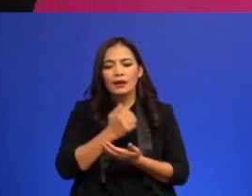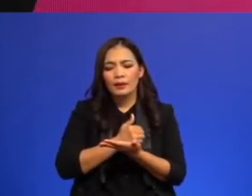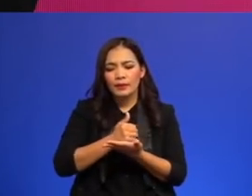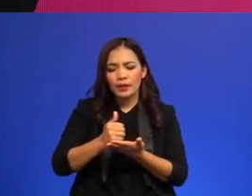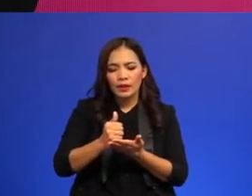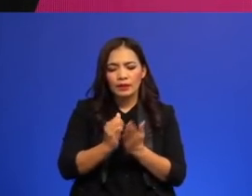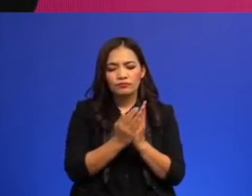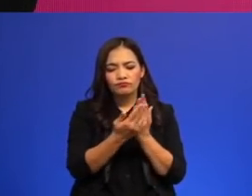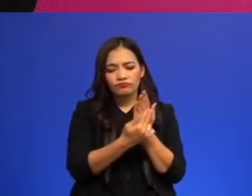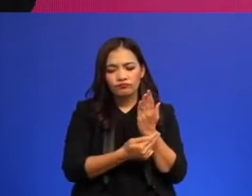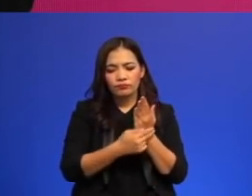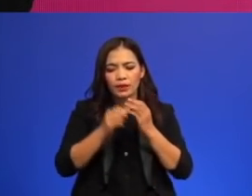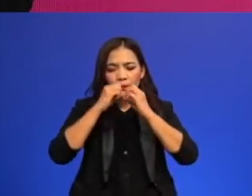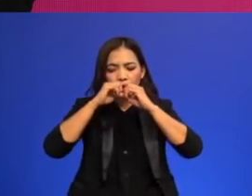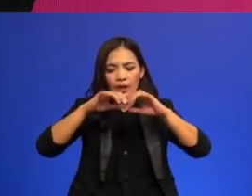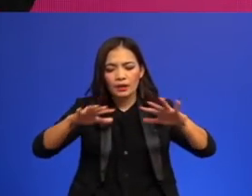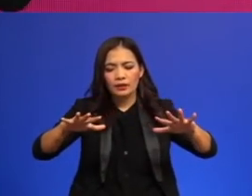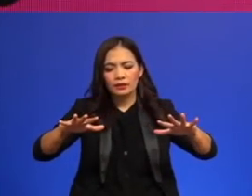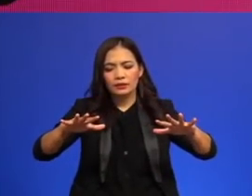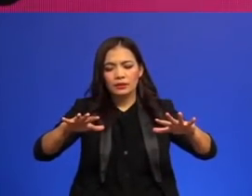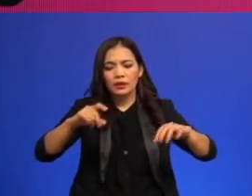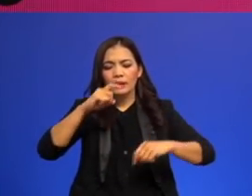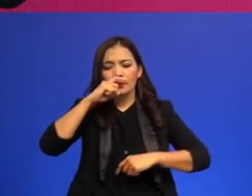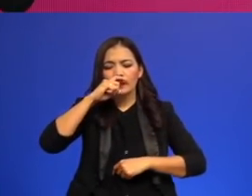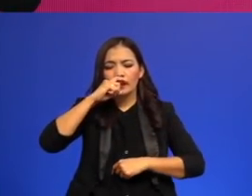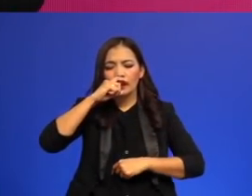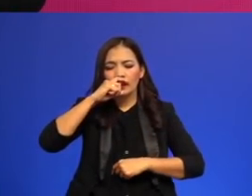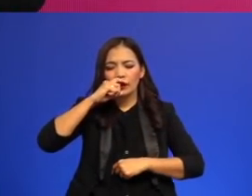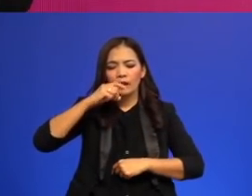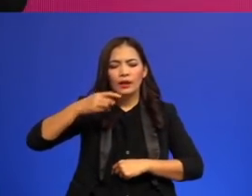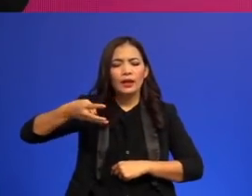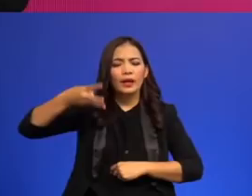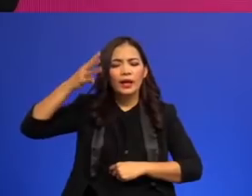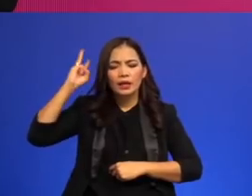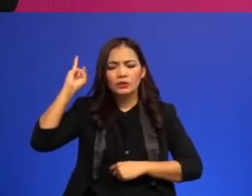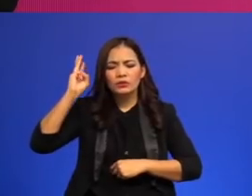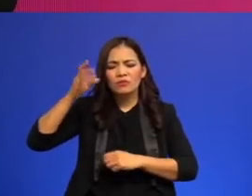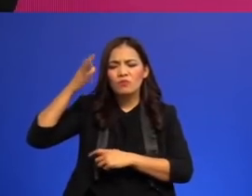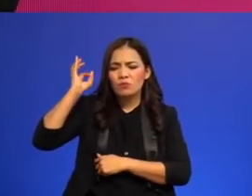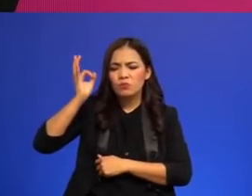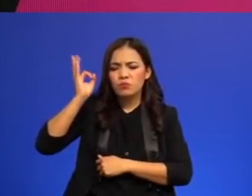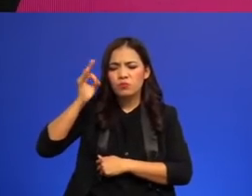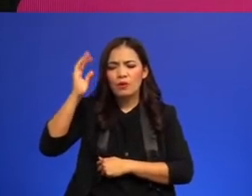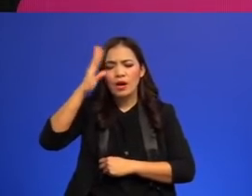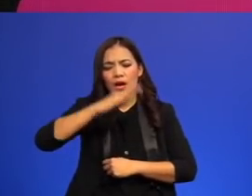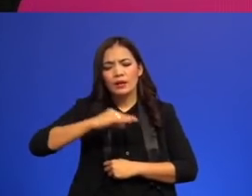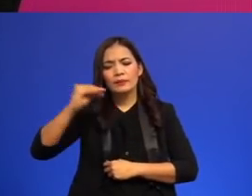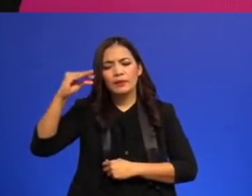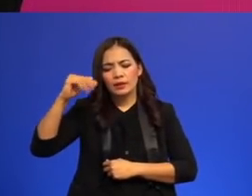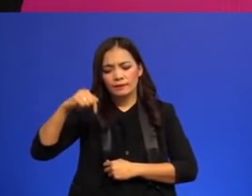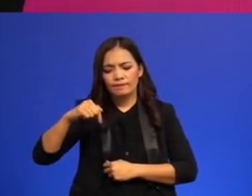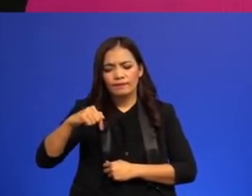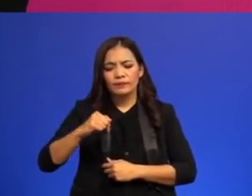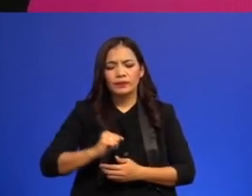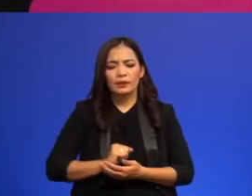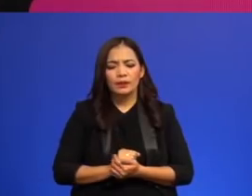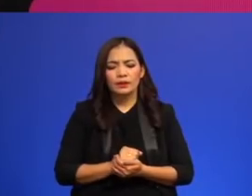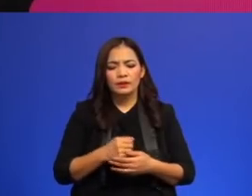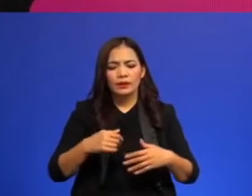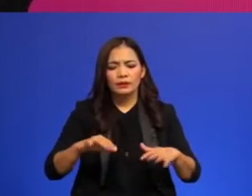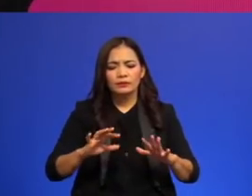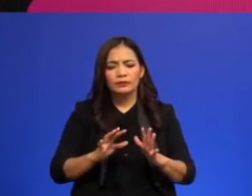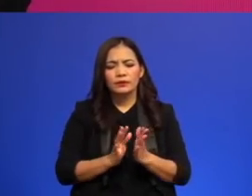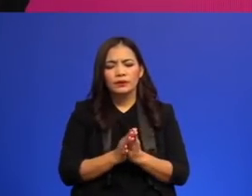ini. Engkau memberkati Bapak Pendeta Erastus Abdono yang akan menyampaikan kebenaran firman pada pagi hari ini Bapak. Biar